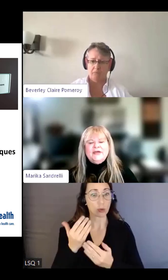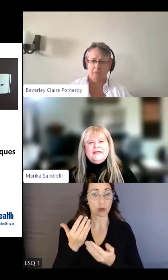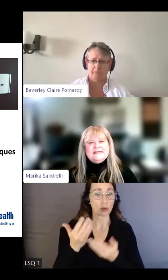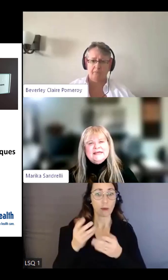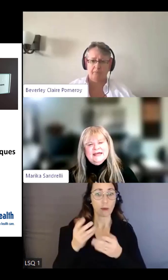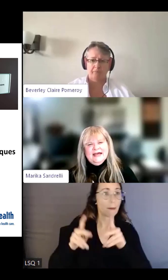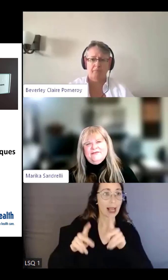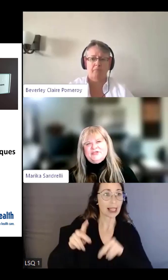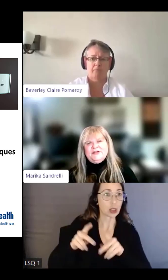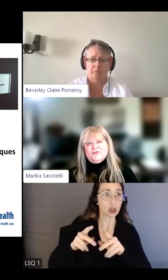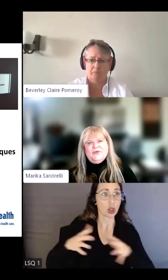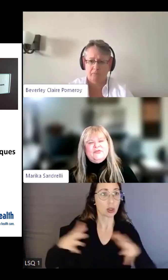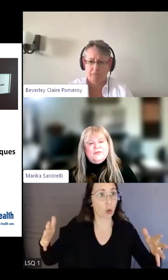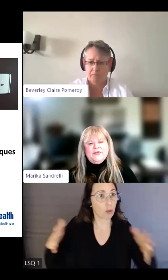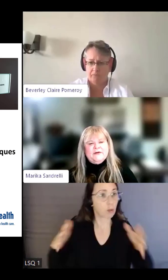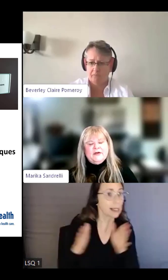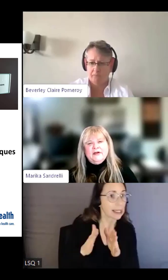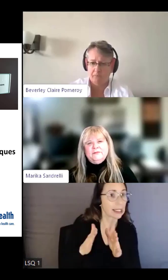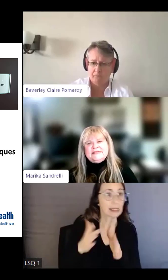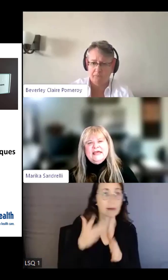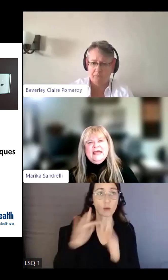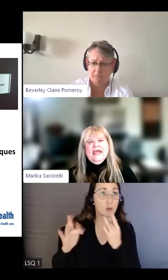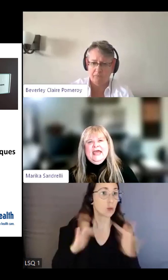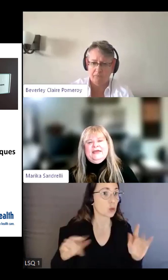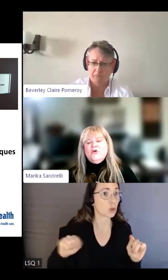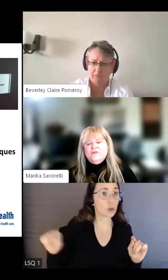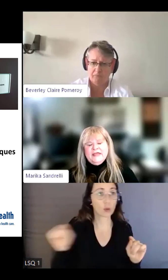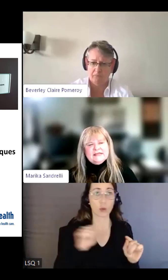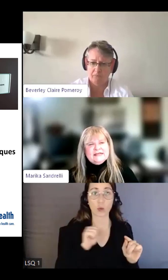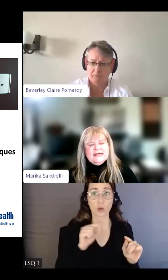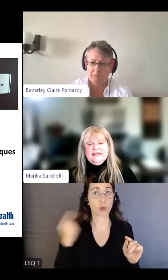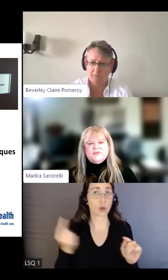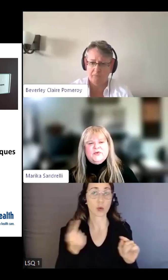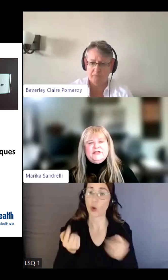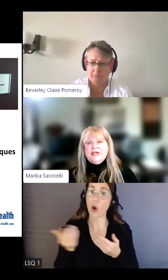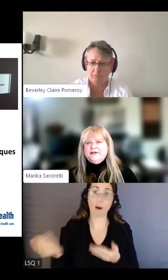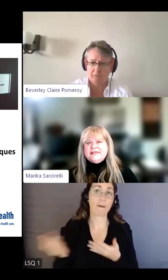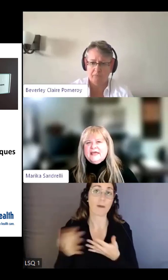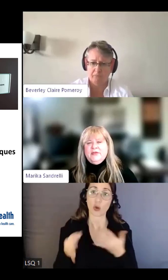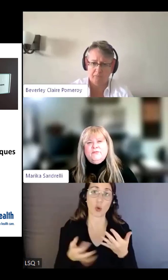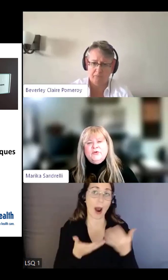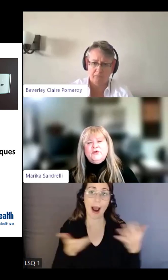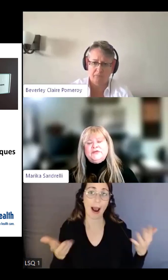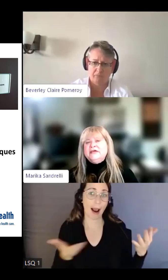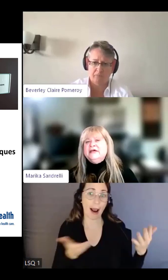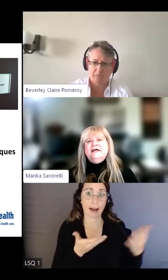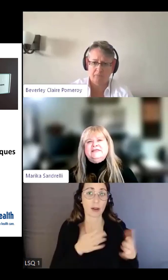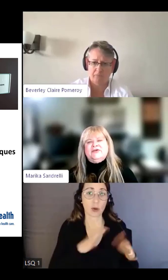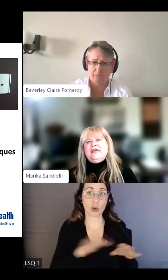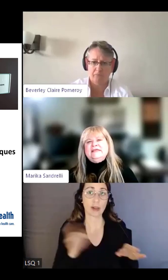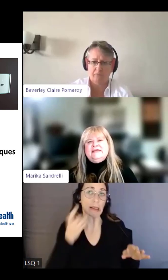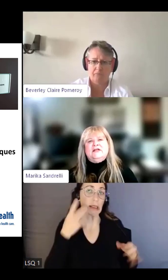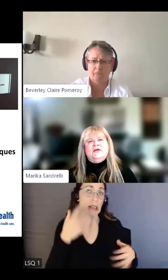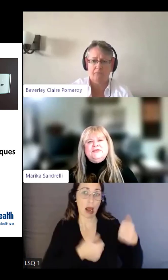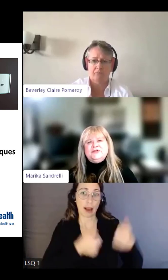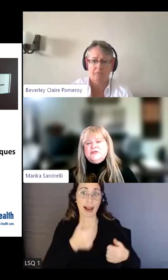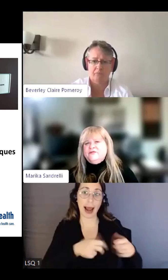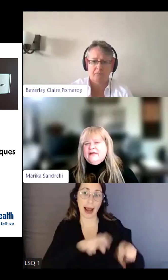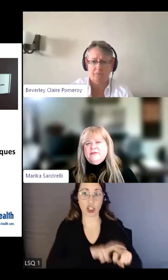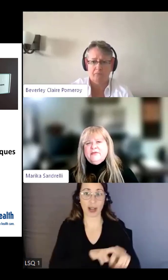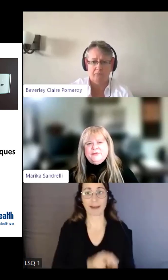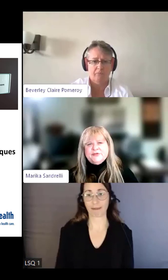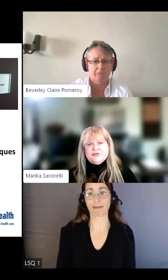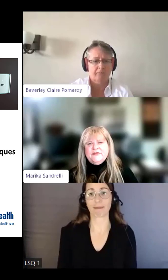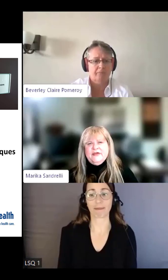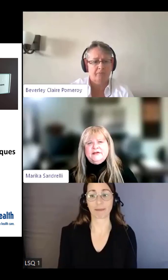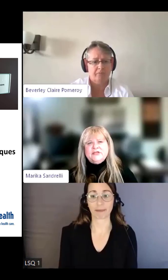choix dans le style de chaise. Et aussi, on peut les déplacer pour s'asseoir, si on